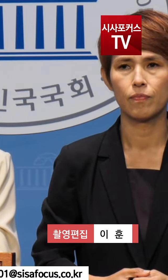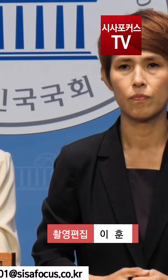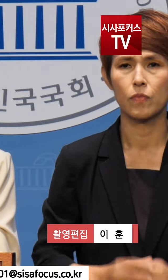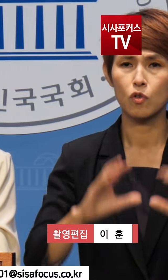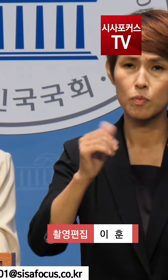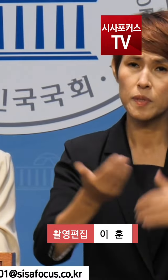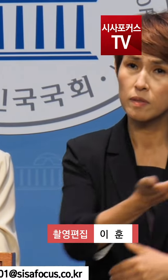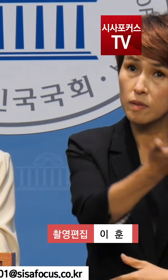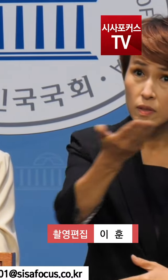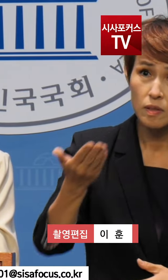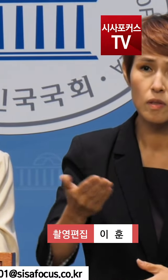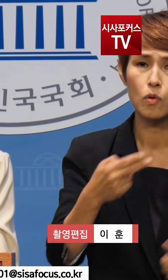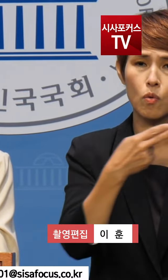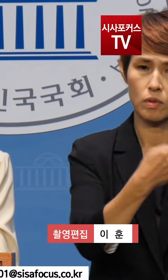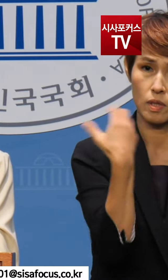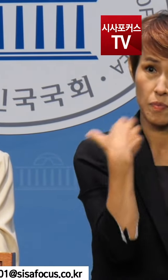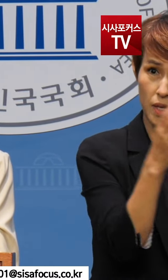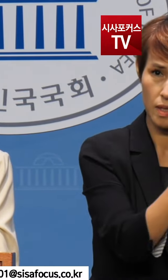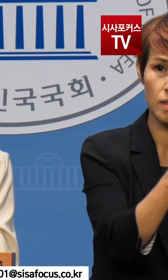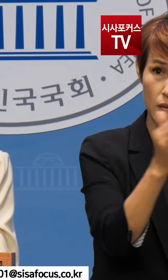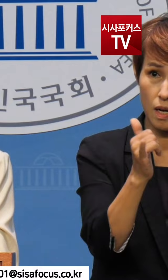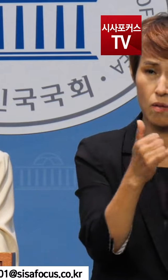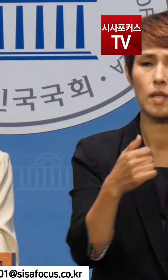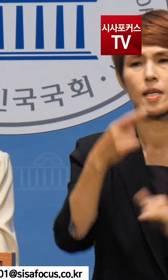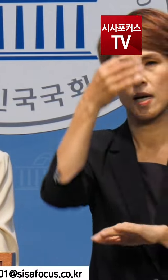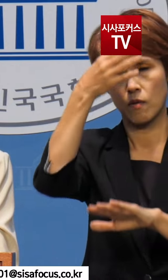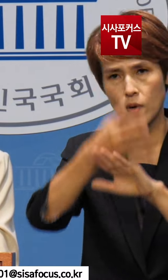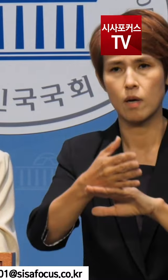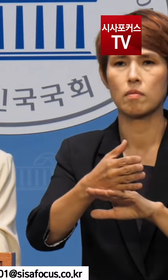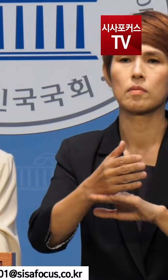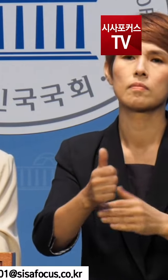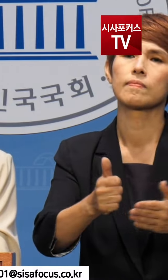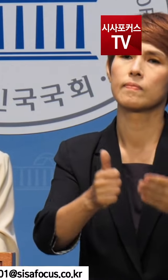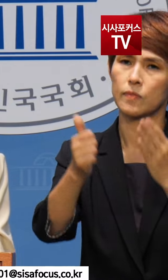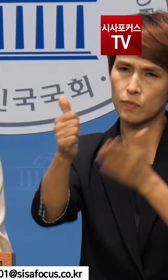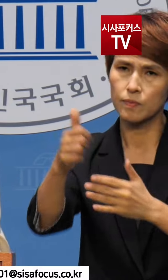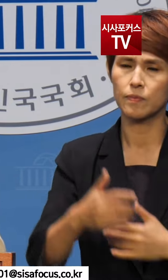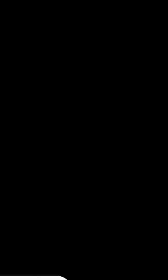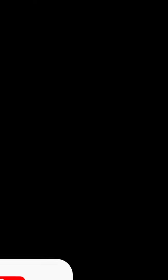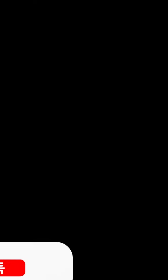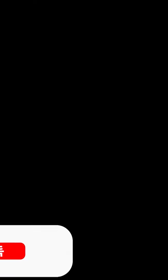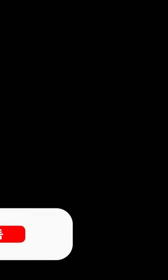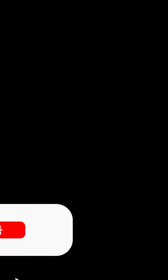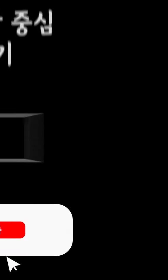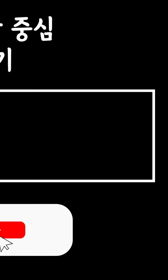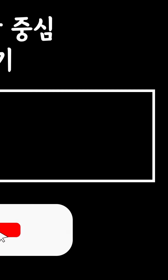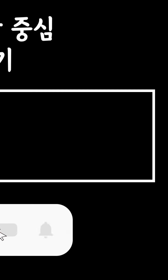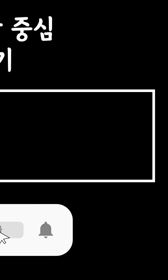국민들과 교육 주체들에게 정중하게 사과하고 자중하기를 이 자리를 빌어 촉구합니다.